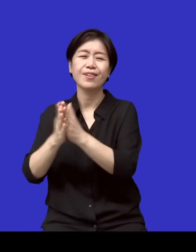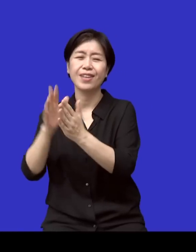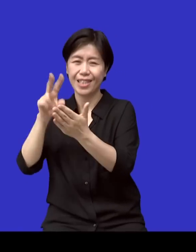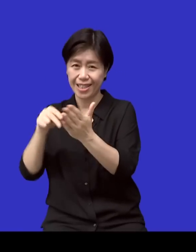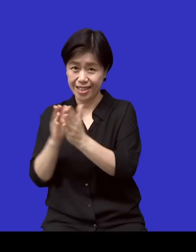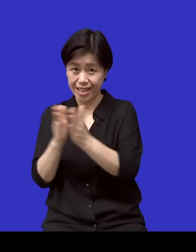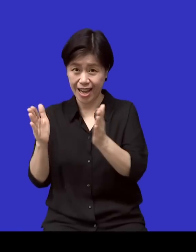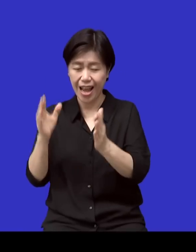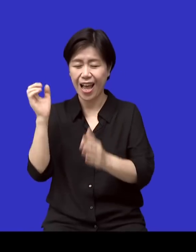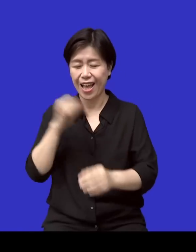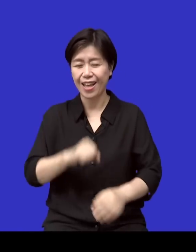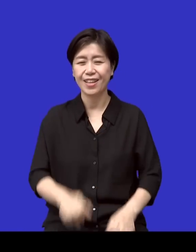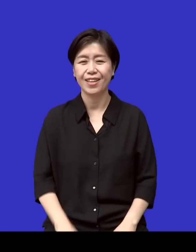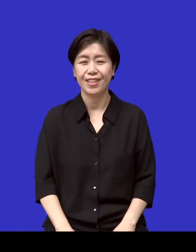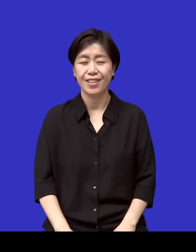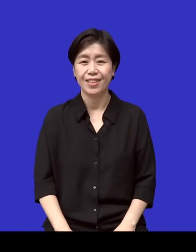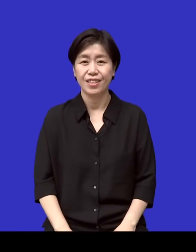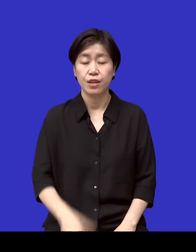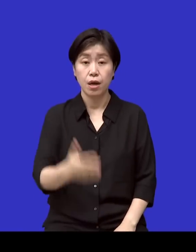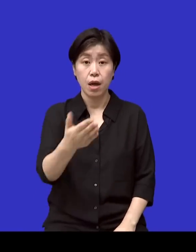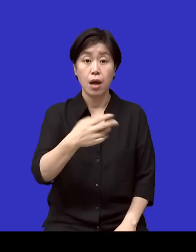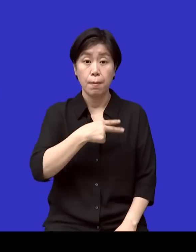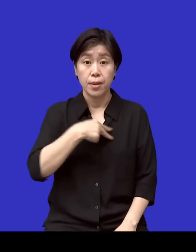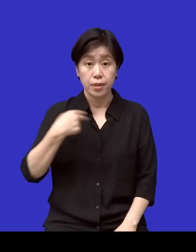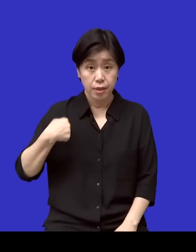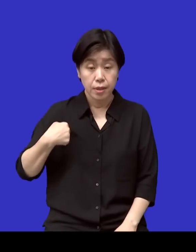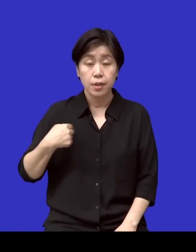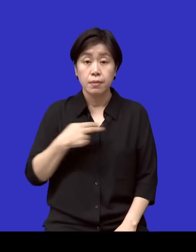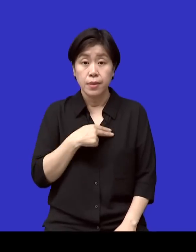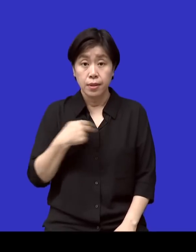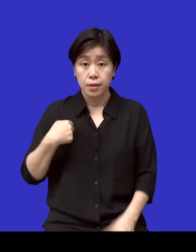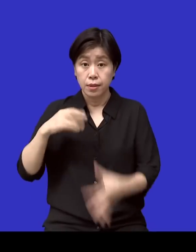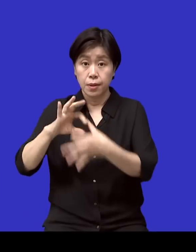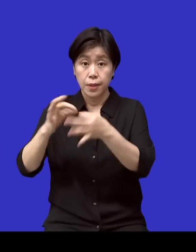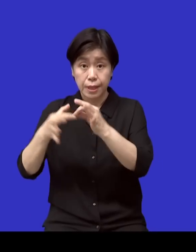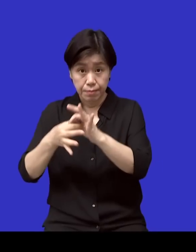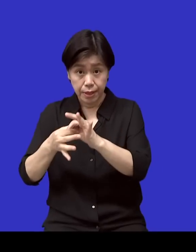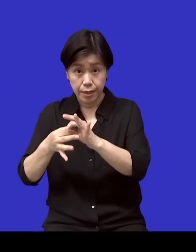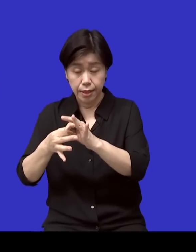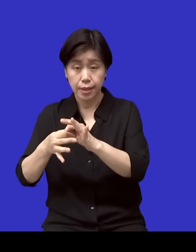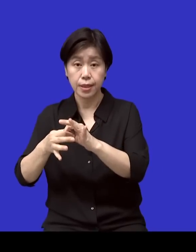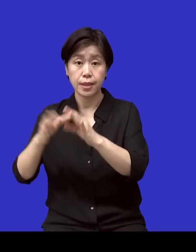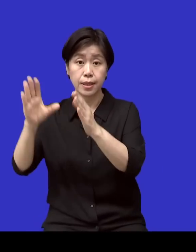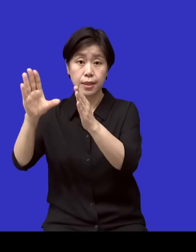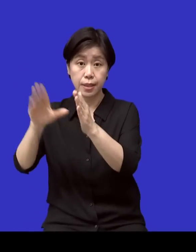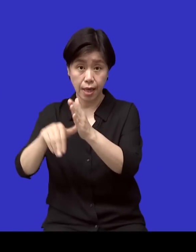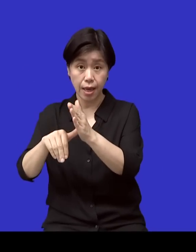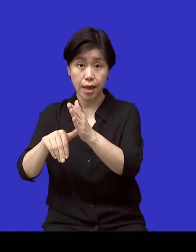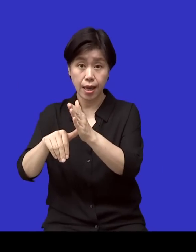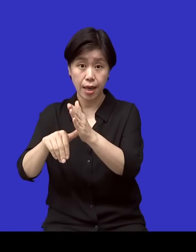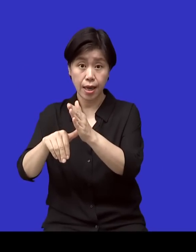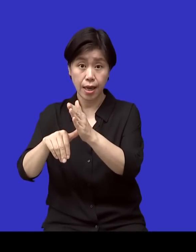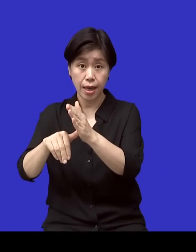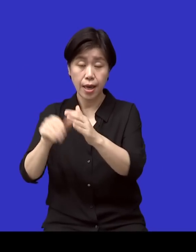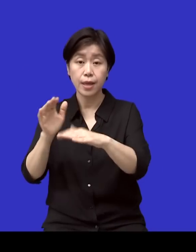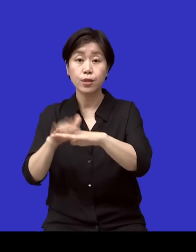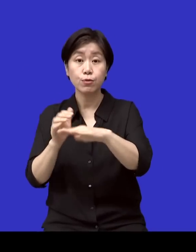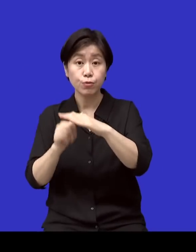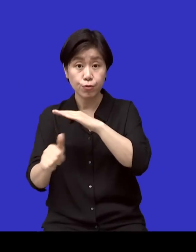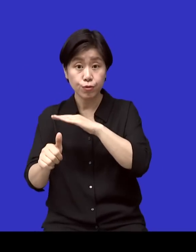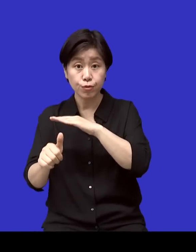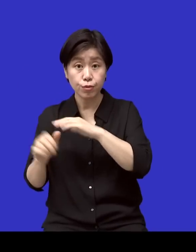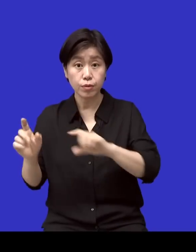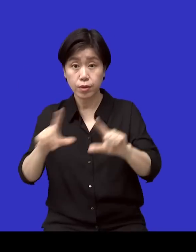그러면 베이징 올림픽 때 은퇴를 고민했었어요? 올림픽 전에 이제 올림픽 선발전 네. 때까지만 해도